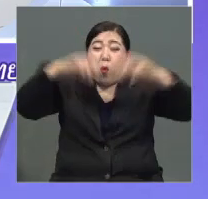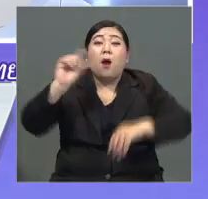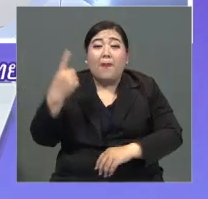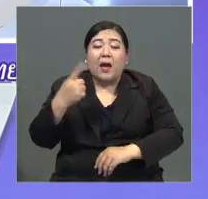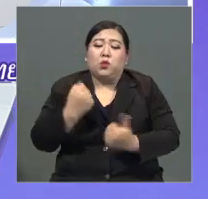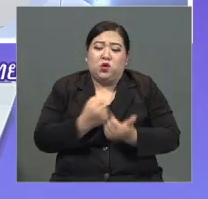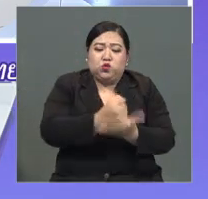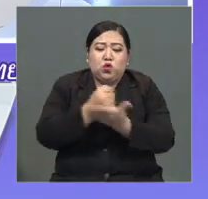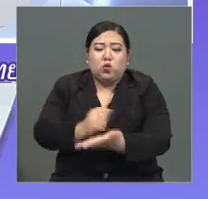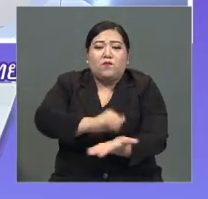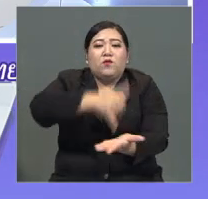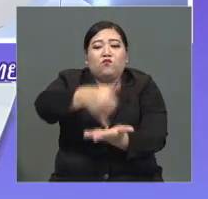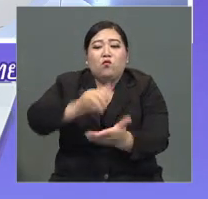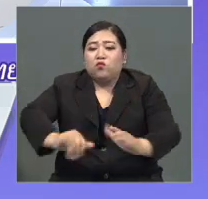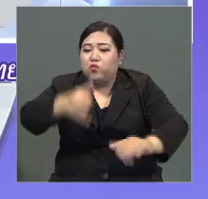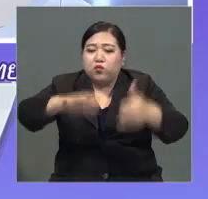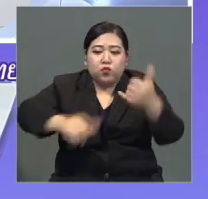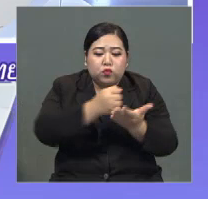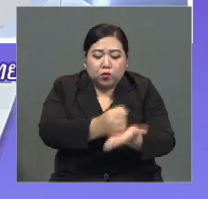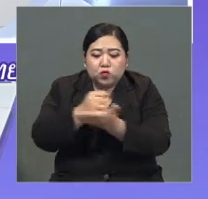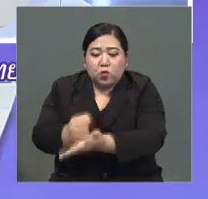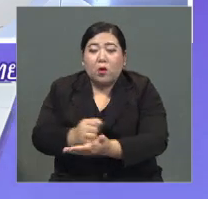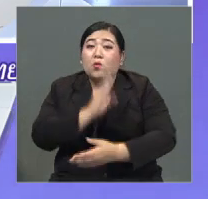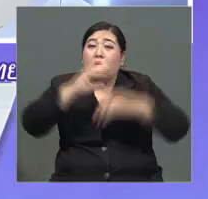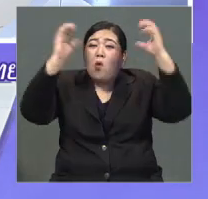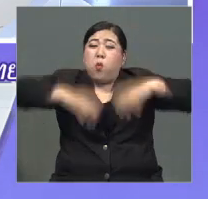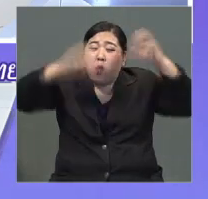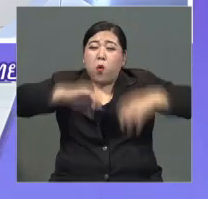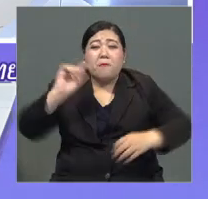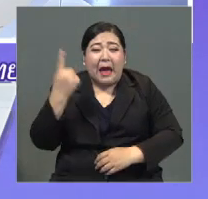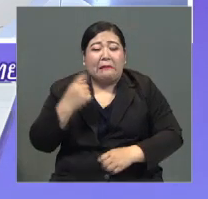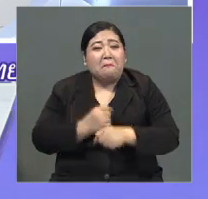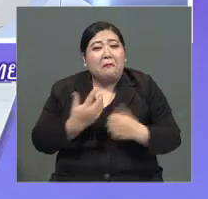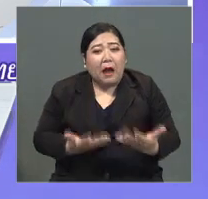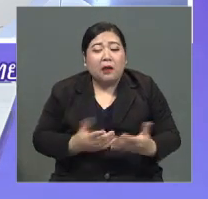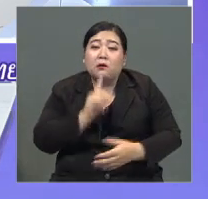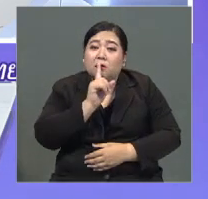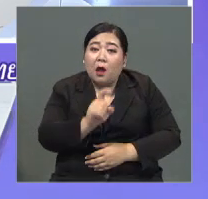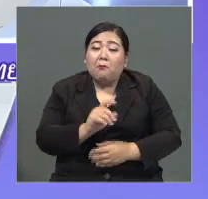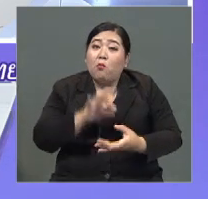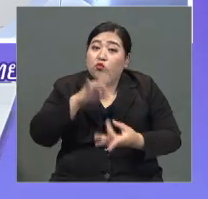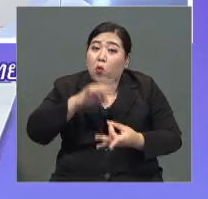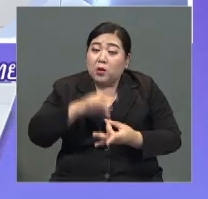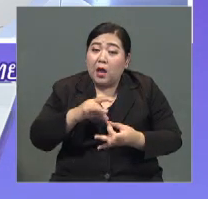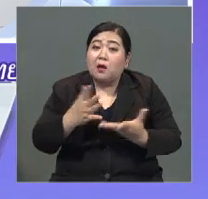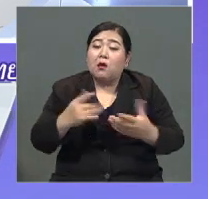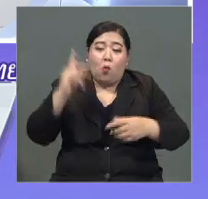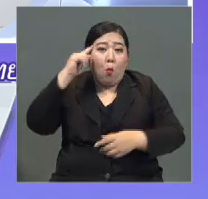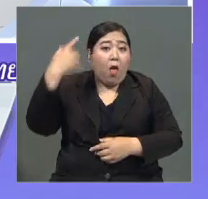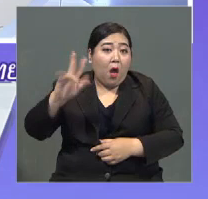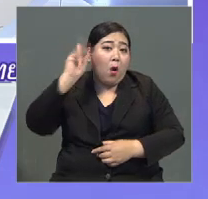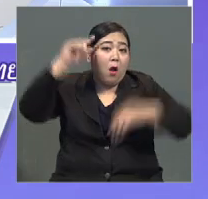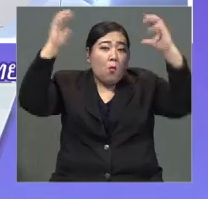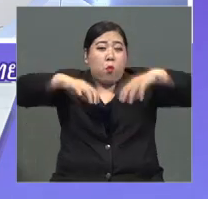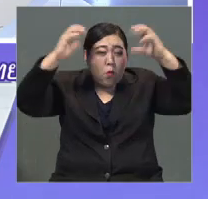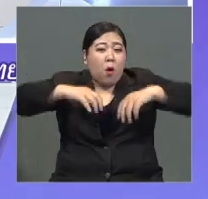ไปช่วยเหลือแล้วก็ฝื้นฝูถ้าฝนตก slightly lawyer essentialsทำงานนดหนึ่ว่า พอเราทราบแล้วจะมีฝนเข้าไป